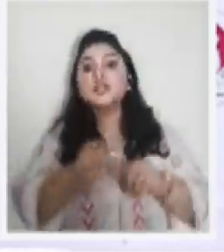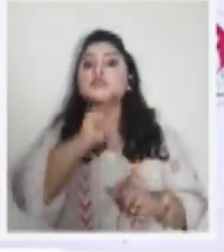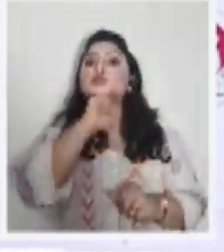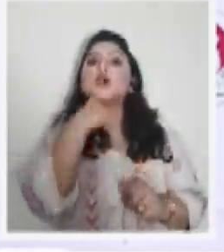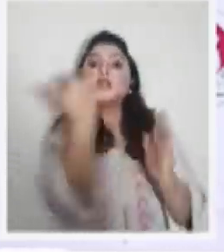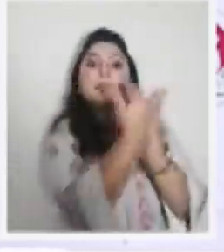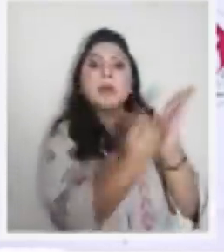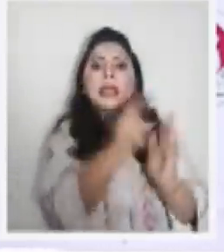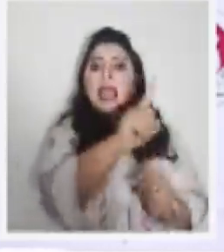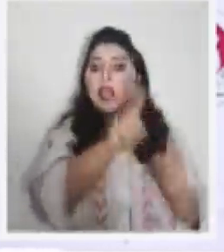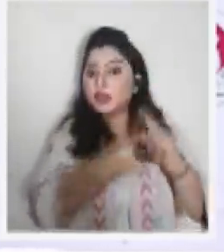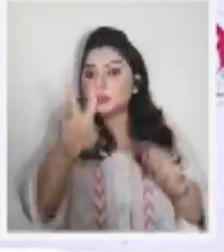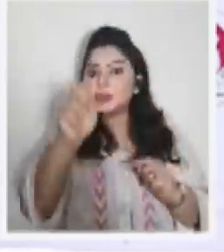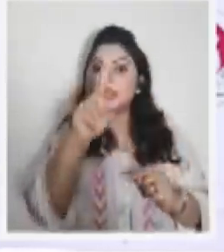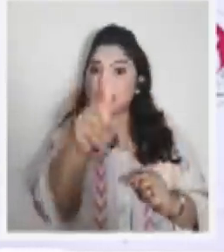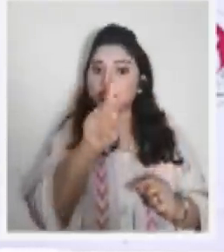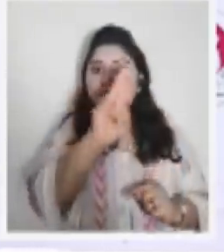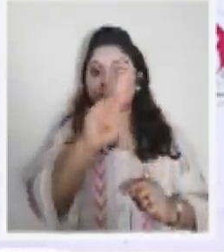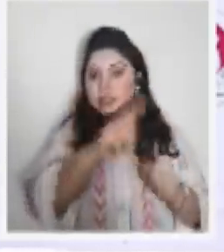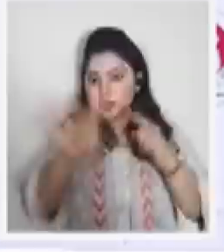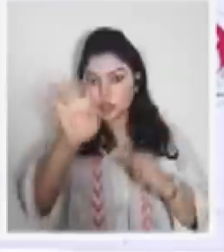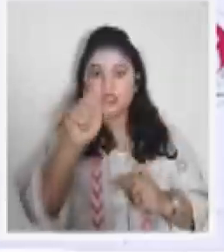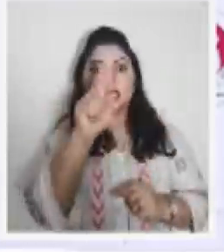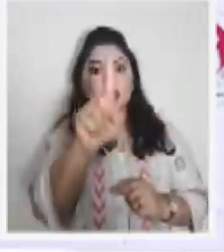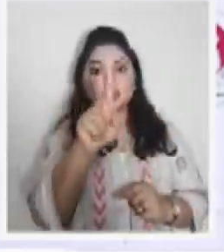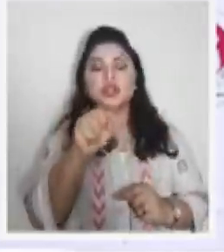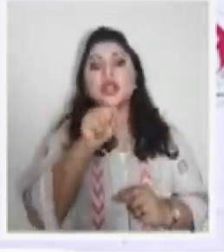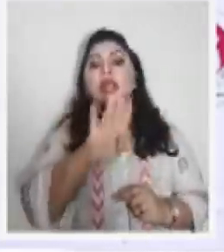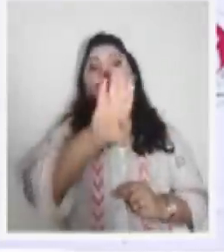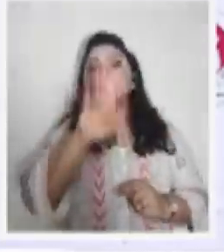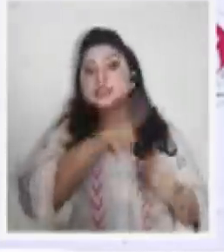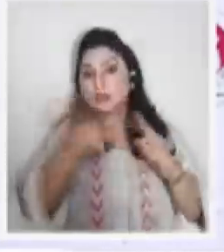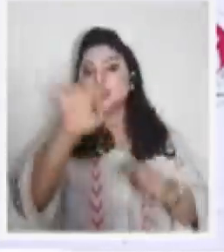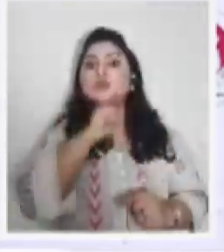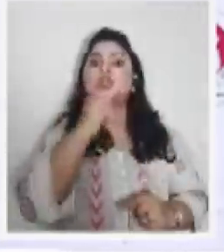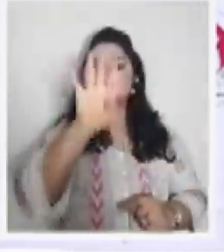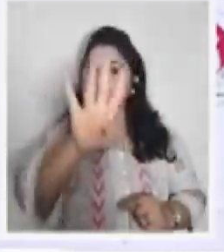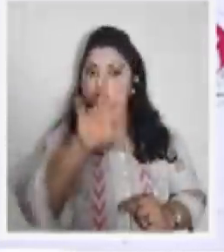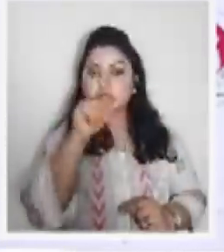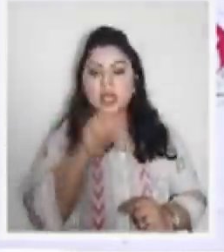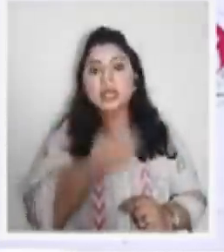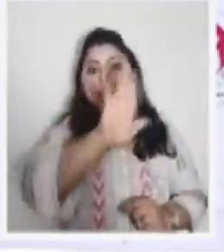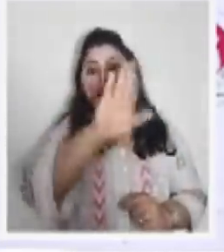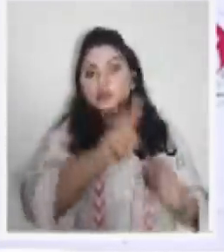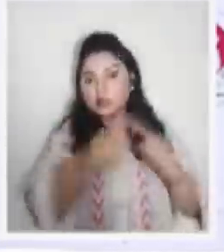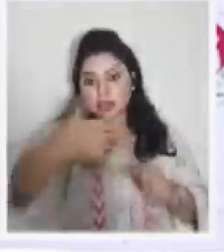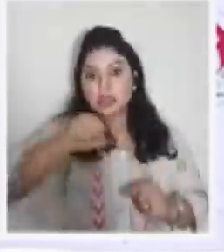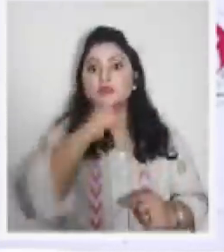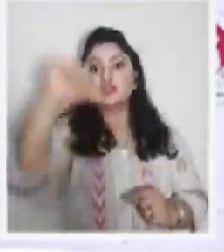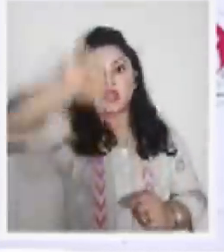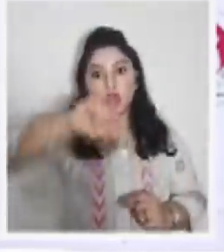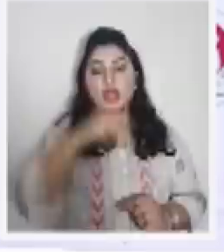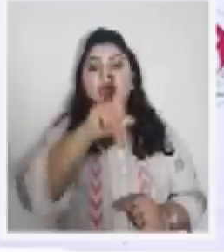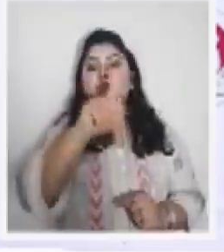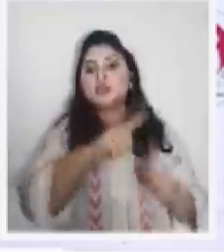গত 24 ঘন্টা যারা মৃত্যুবরণ করেছেন, বয়স বিভাজনে 11 থেকে 20 একজন, 31 থেকে 40 একজন, 41 থেকে 50